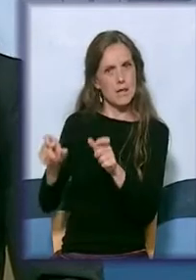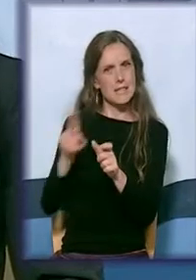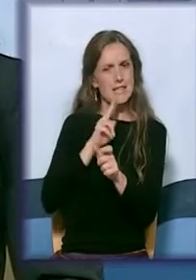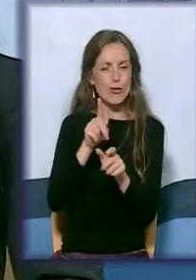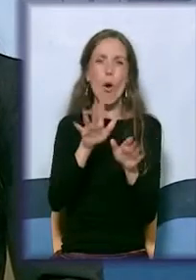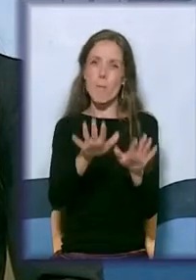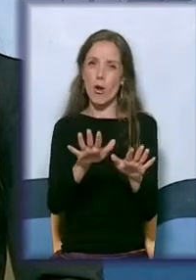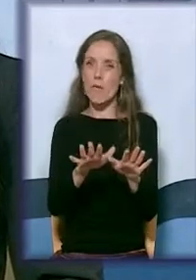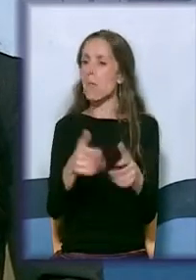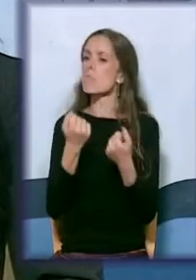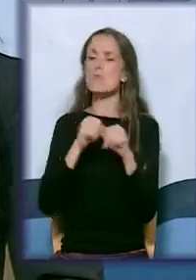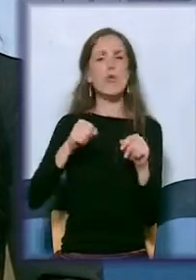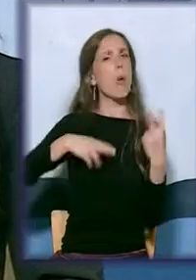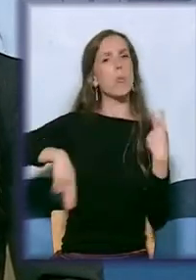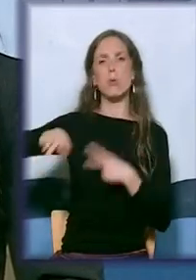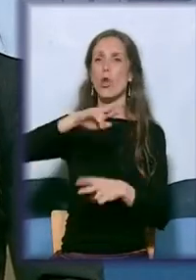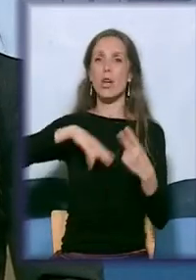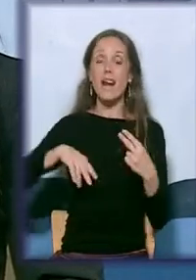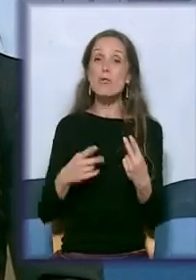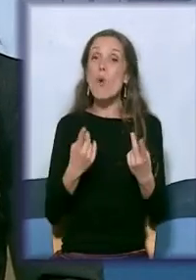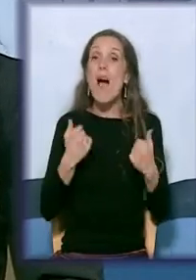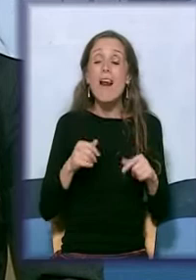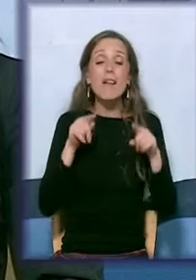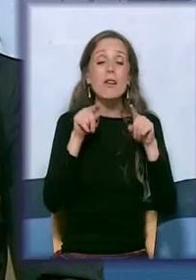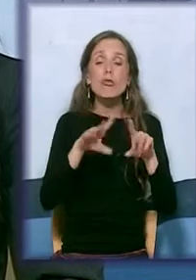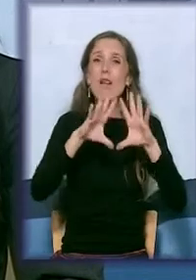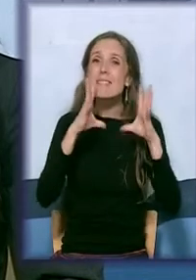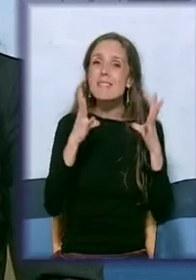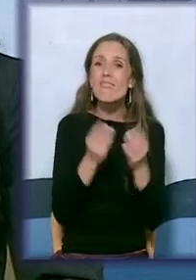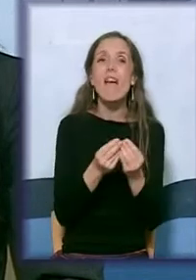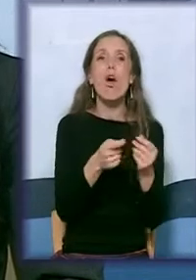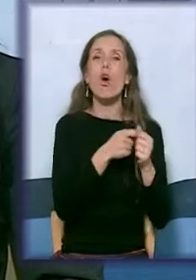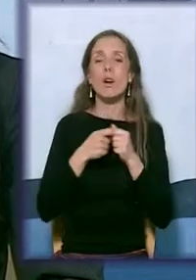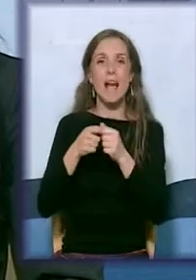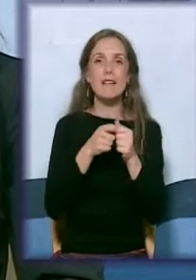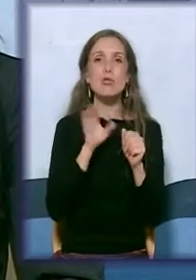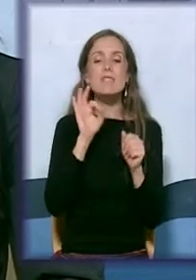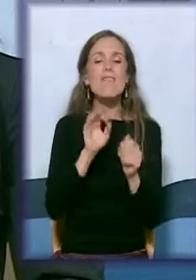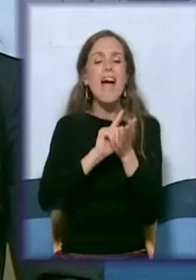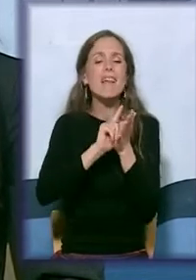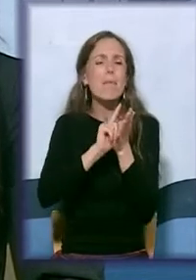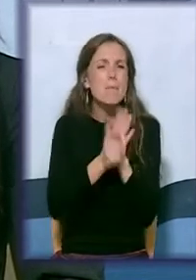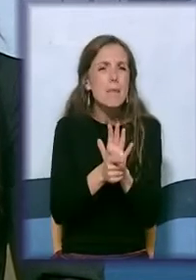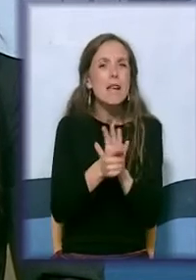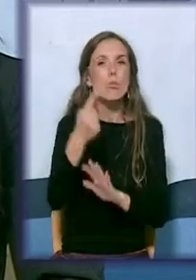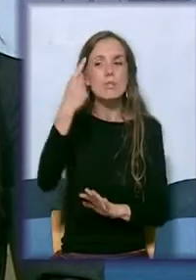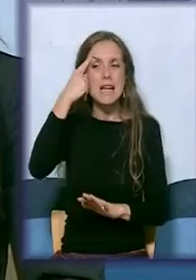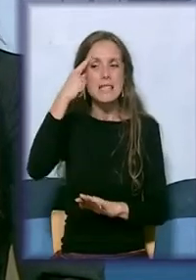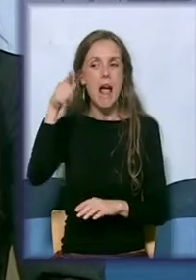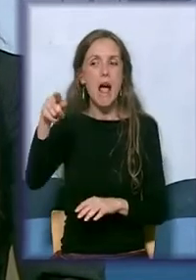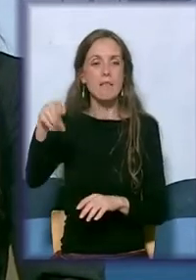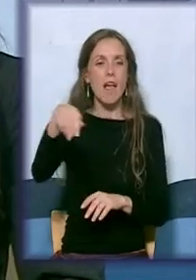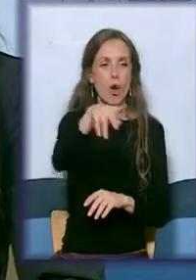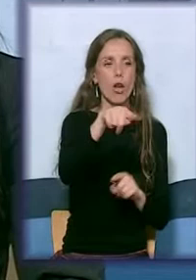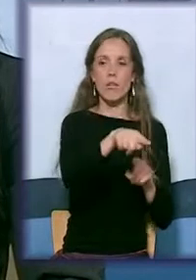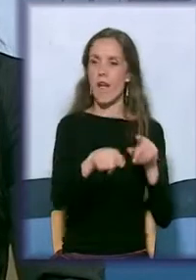opušteno, slobodno kreću, ali zapravo to je sve, da kažem, organizovano i svaki minut se zna gde ko ide. Ali to je